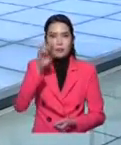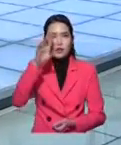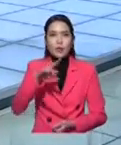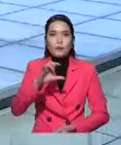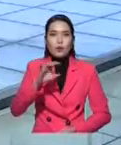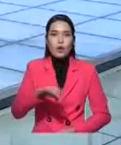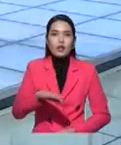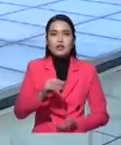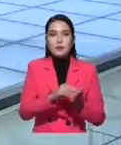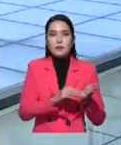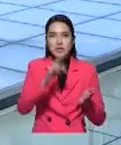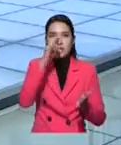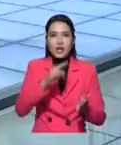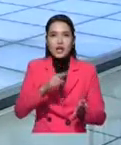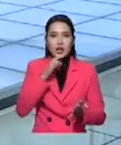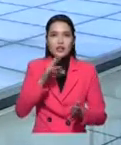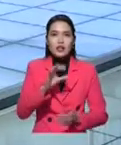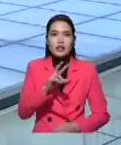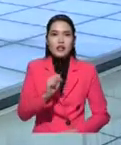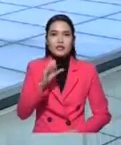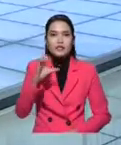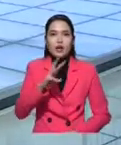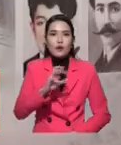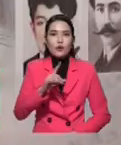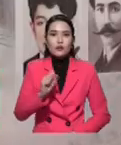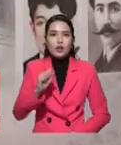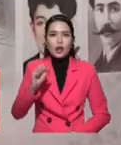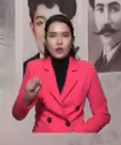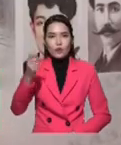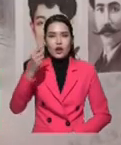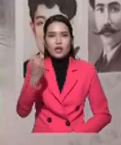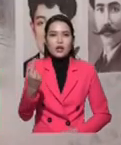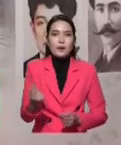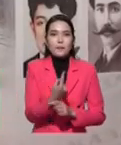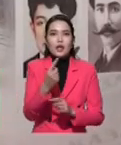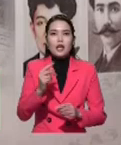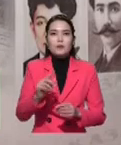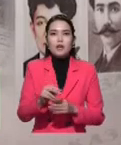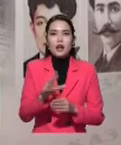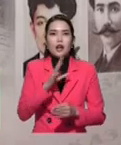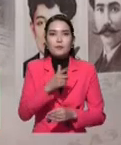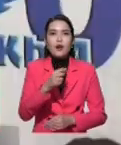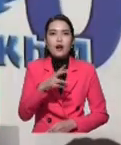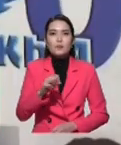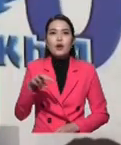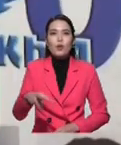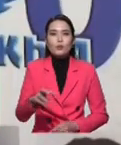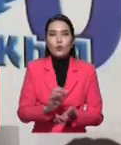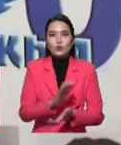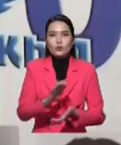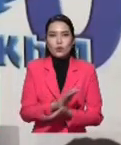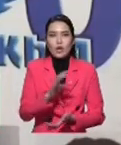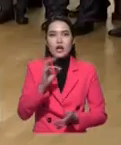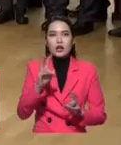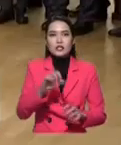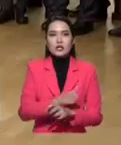казахской интеллигенции, в том числе Сакена Сейфуллина и Мухтара Ауэзова. Отмечу, ее первым редактором был Габит Мусрепов. Творческий коллектив от имени